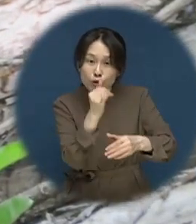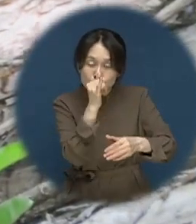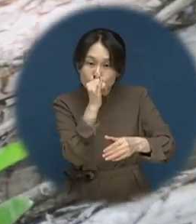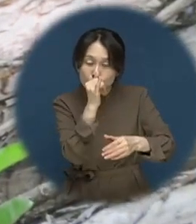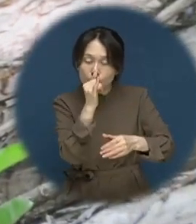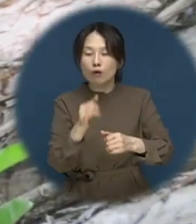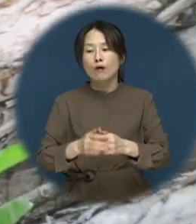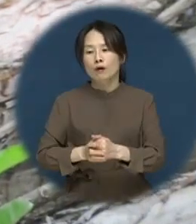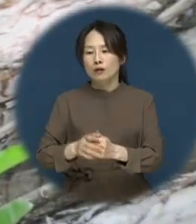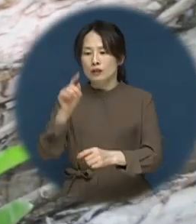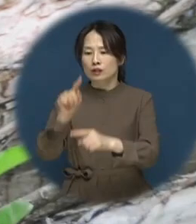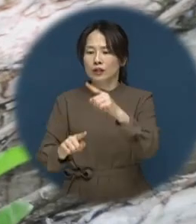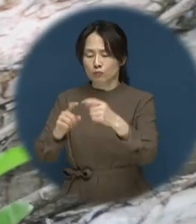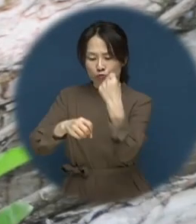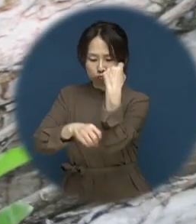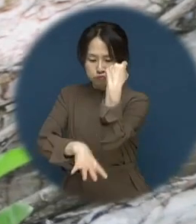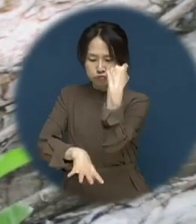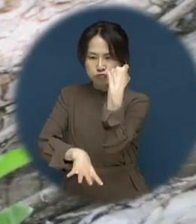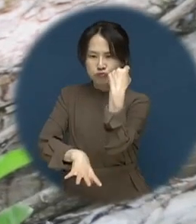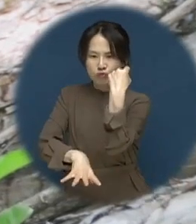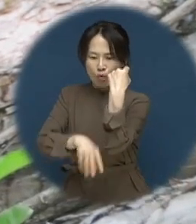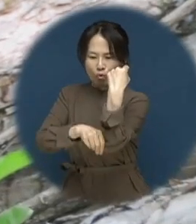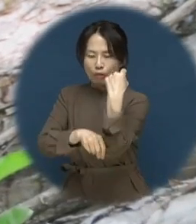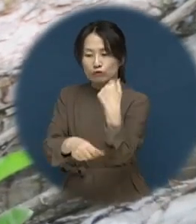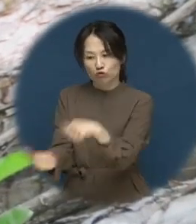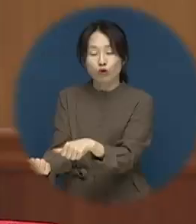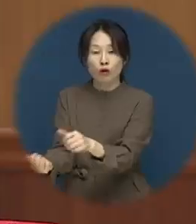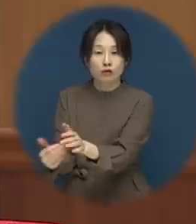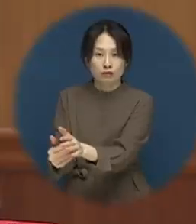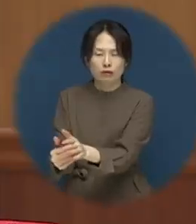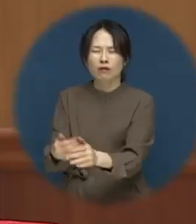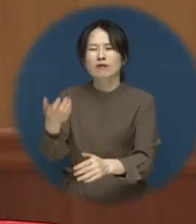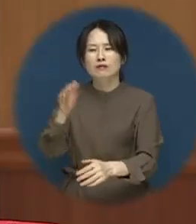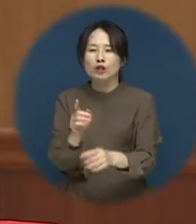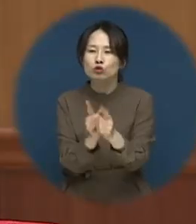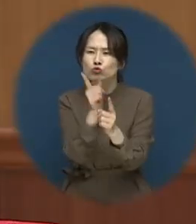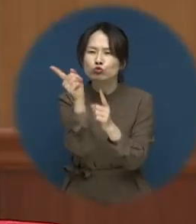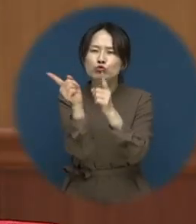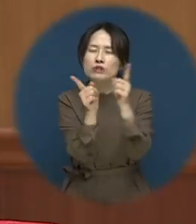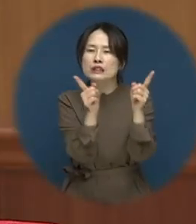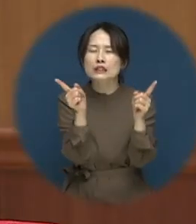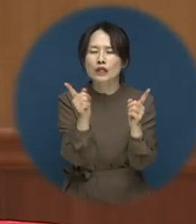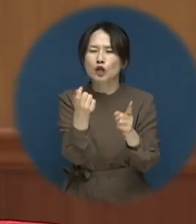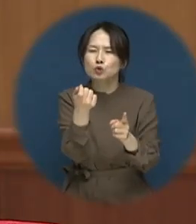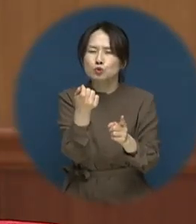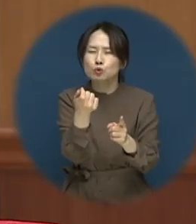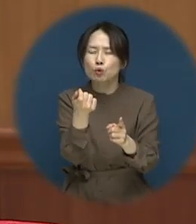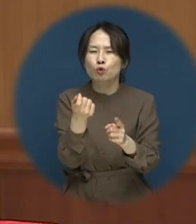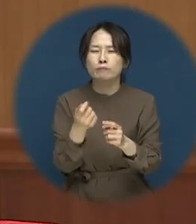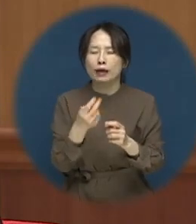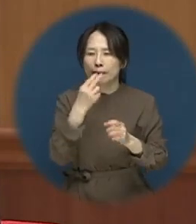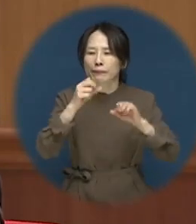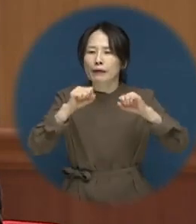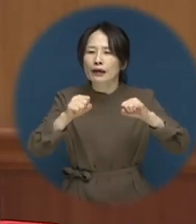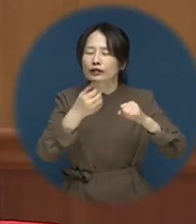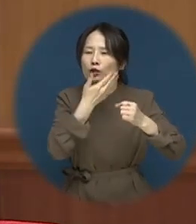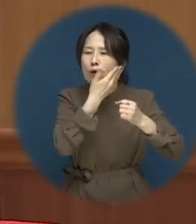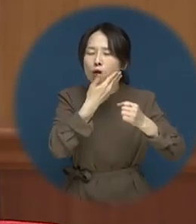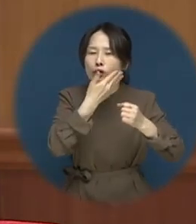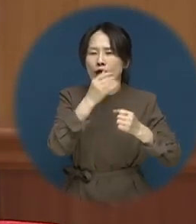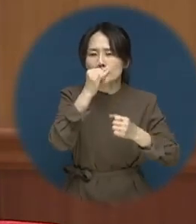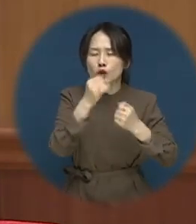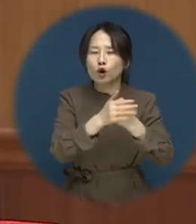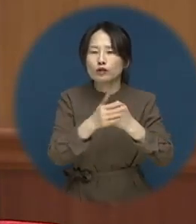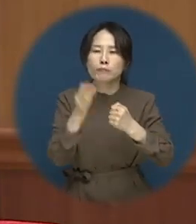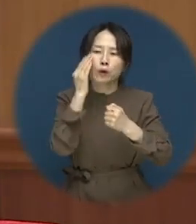가지고 싹이 나와요. 그렇기 때문에 이 뿌리가 완전히 썩으면 살리기 힘들거든요. 근데 일반인들은 잘